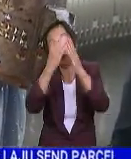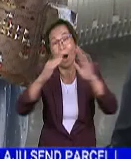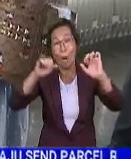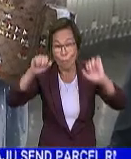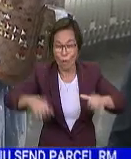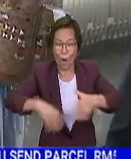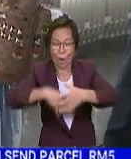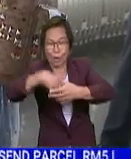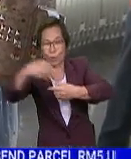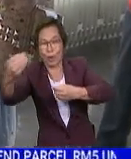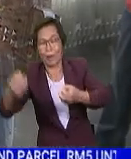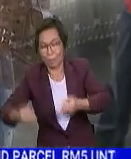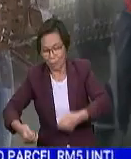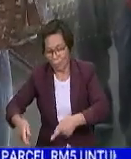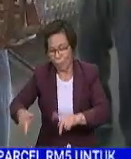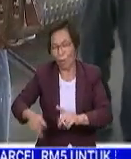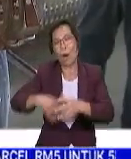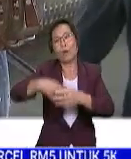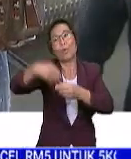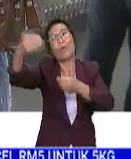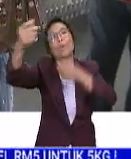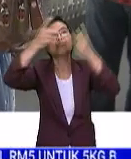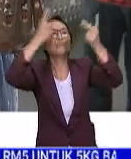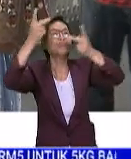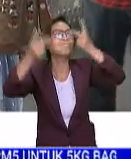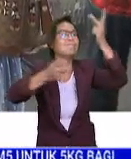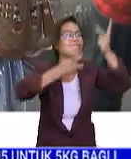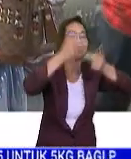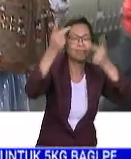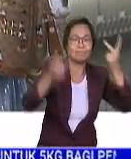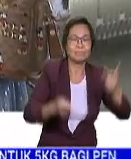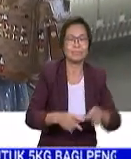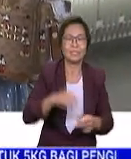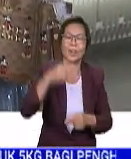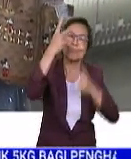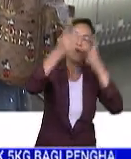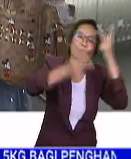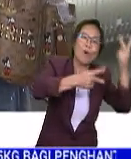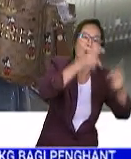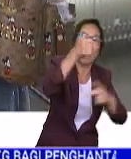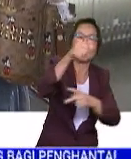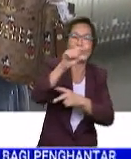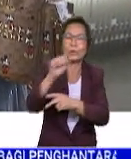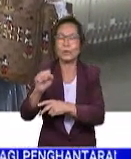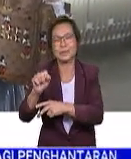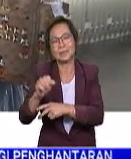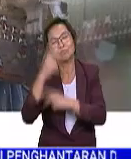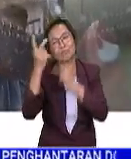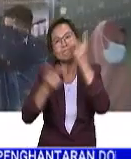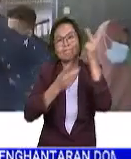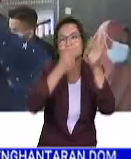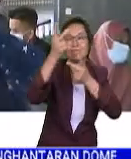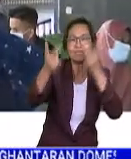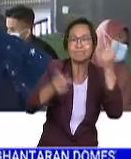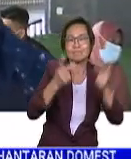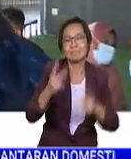keluar ambil peluang kan pusing-pusing Elok start D habis